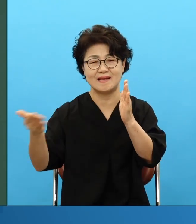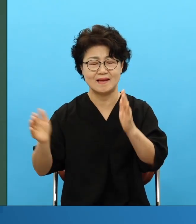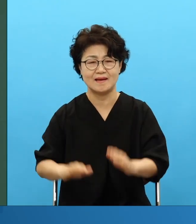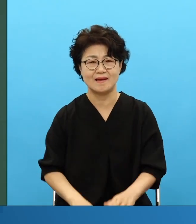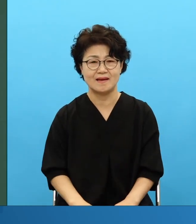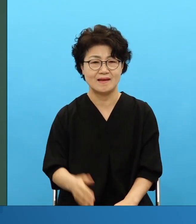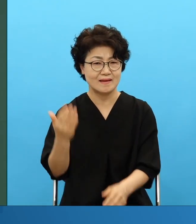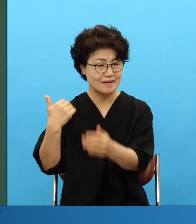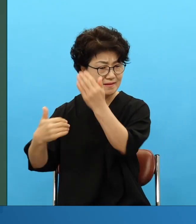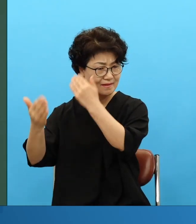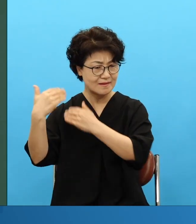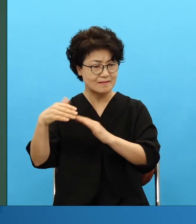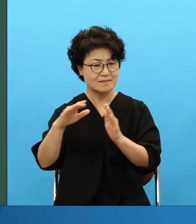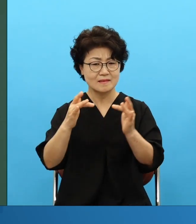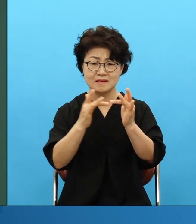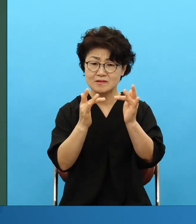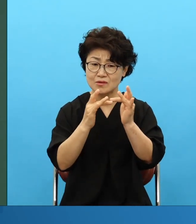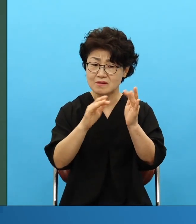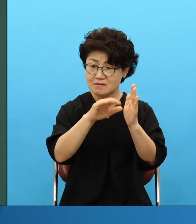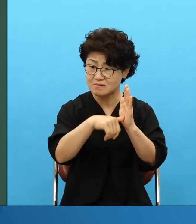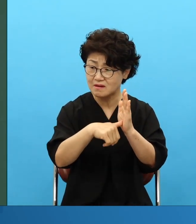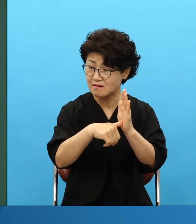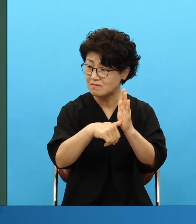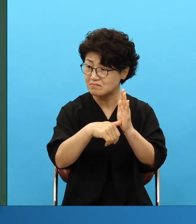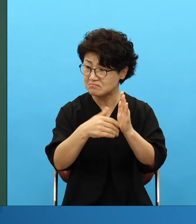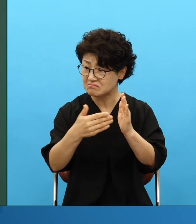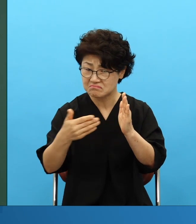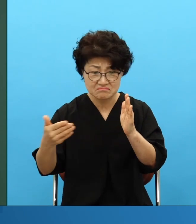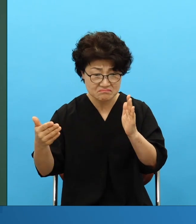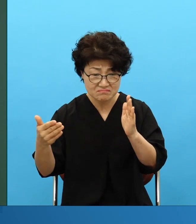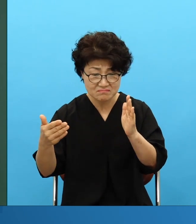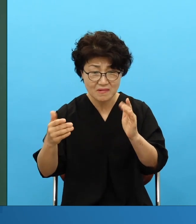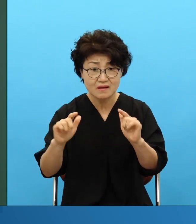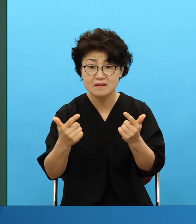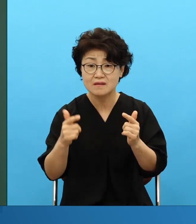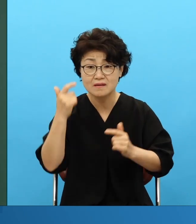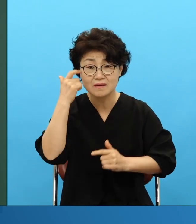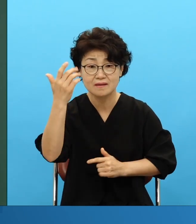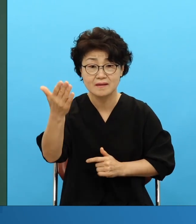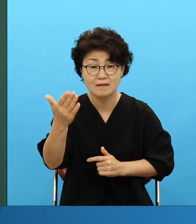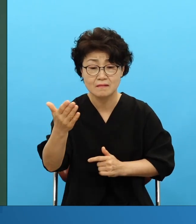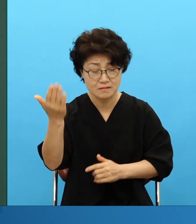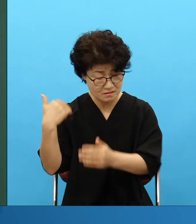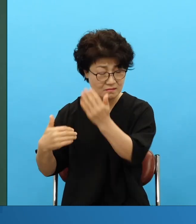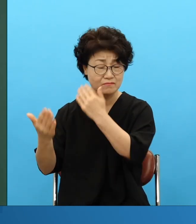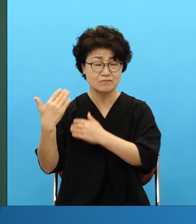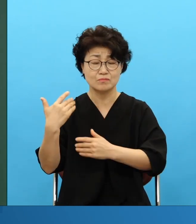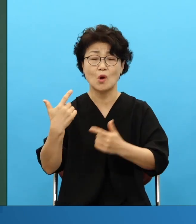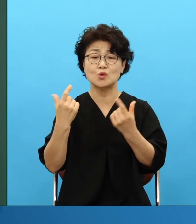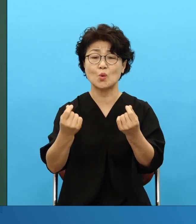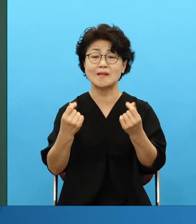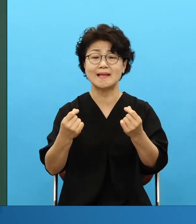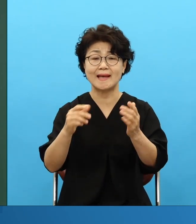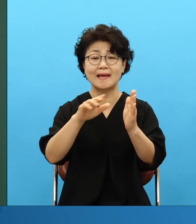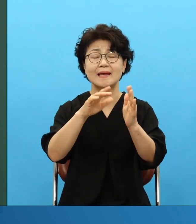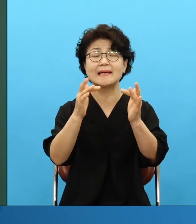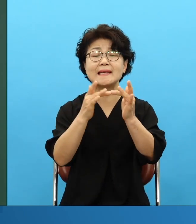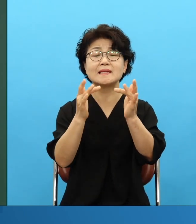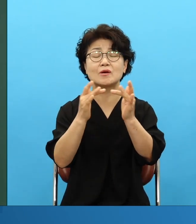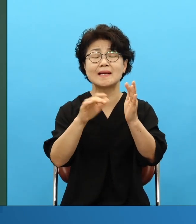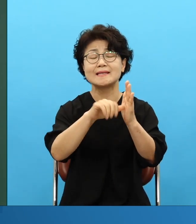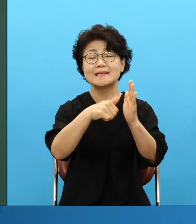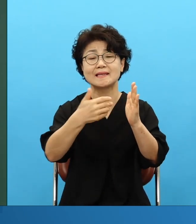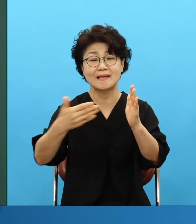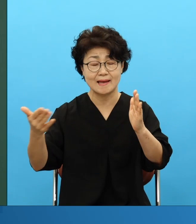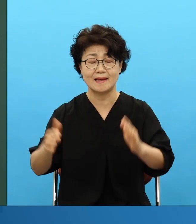옛날에는 인터넷 시대 아닙니까? Then is it not the internet age before? 옛날에도 인터넷 시대입니다. It was the internet age before.